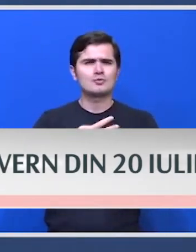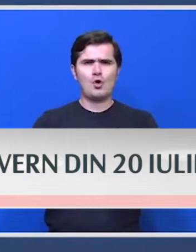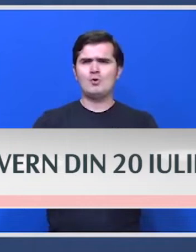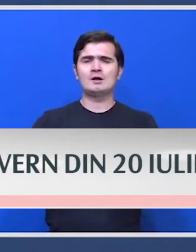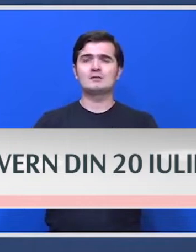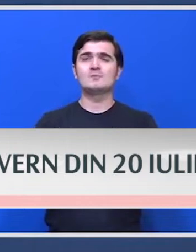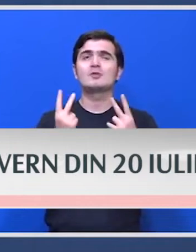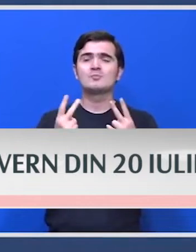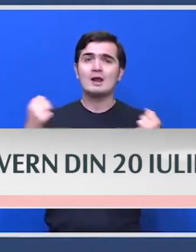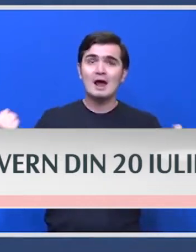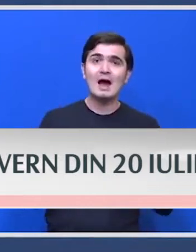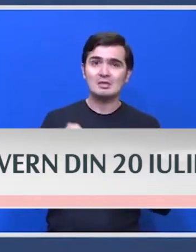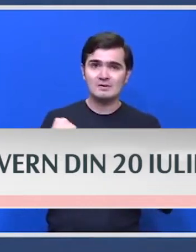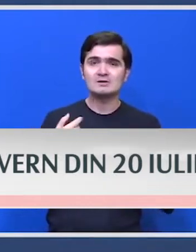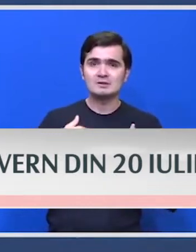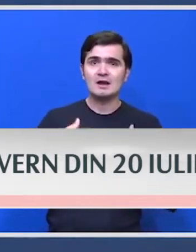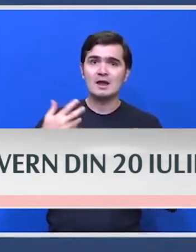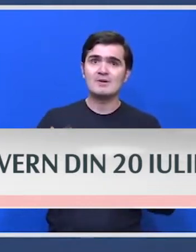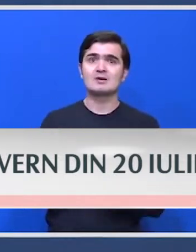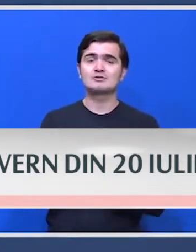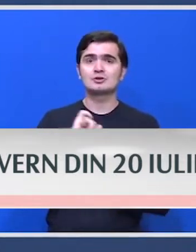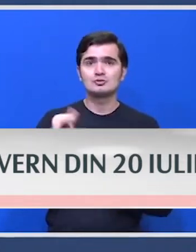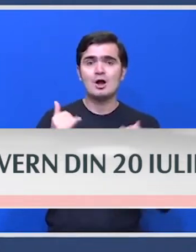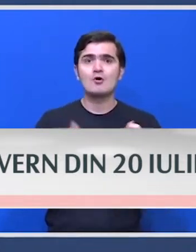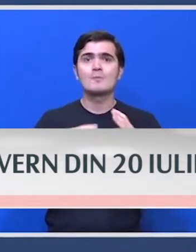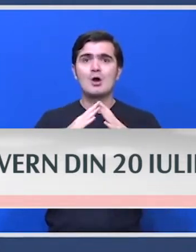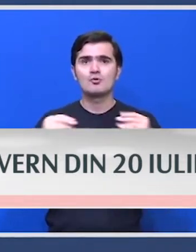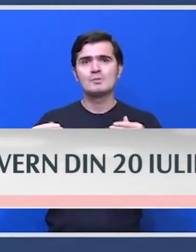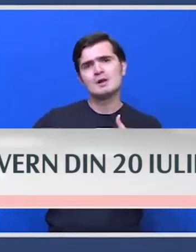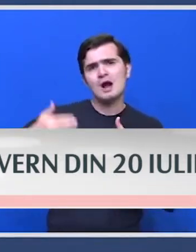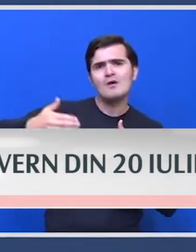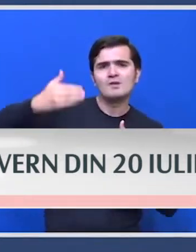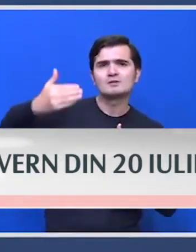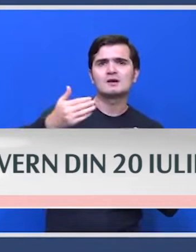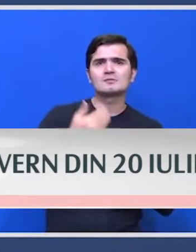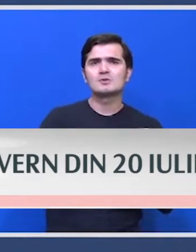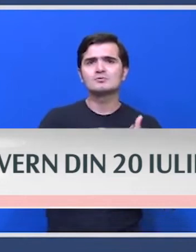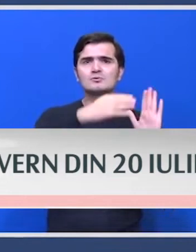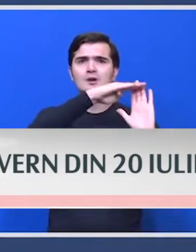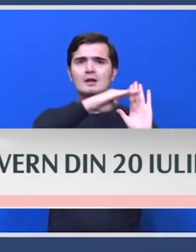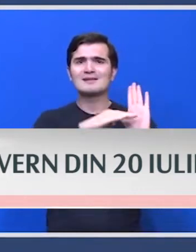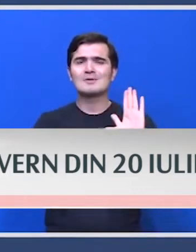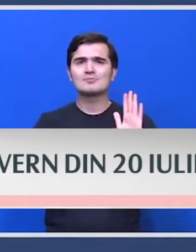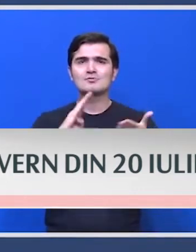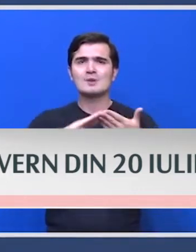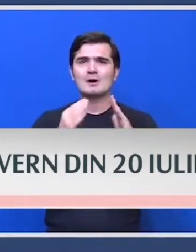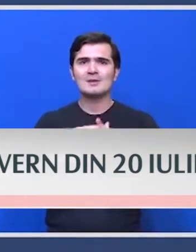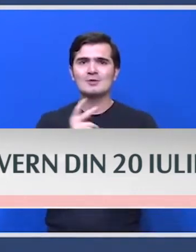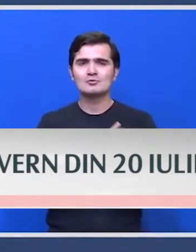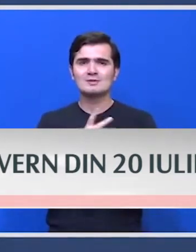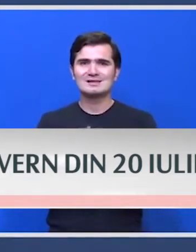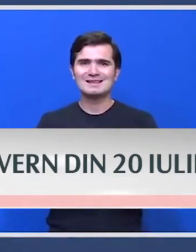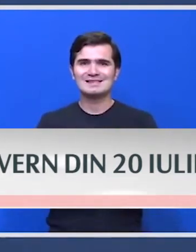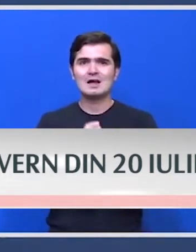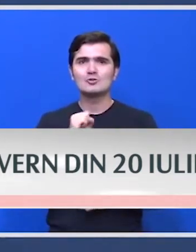principalele acțiuni realizate care au condus la avansarea României în clasamentul Departamentului de Stat al SUA. În primul și în